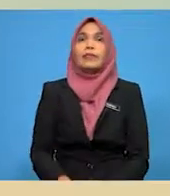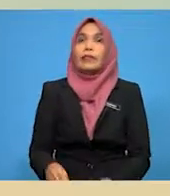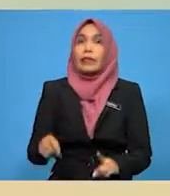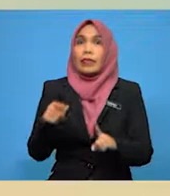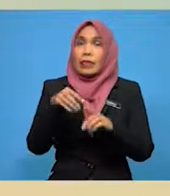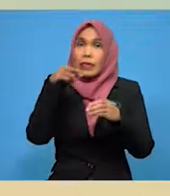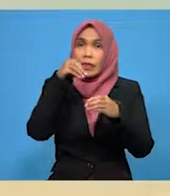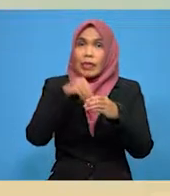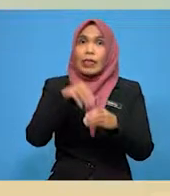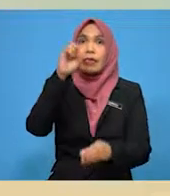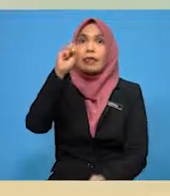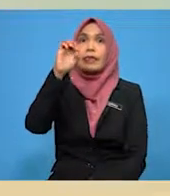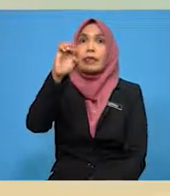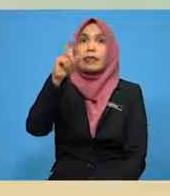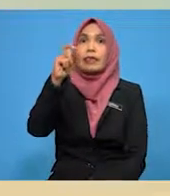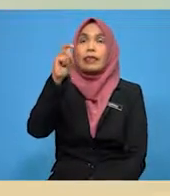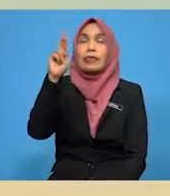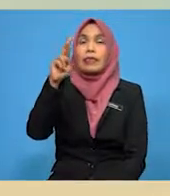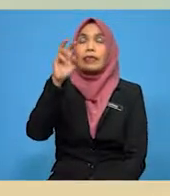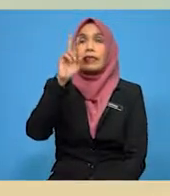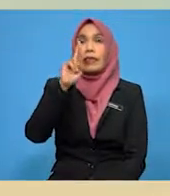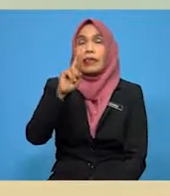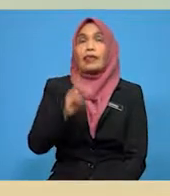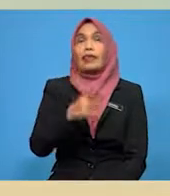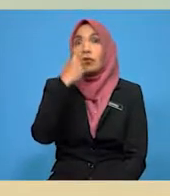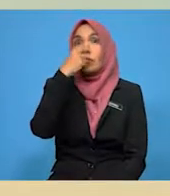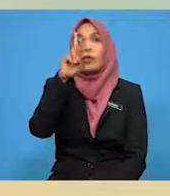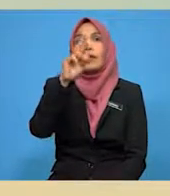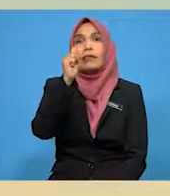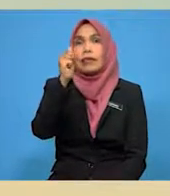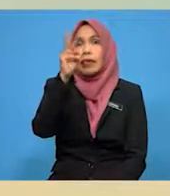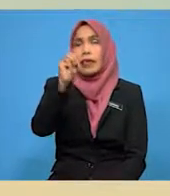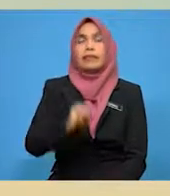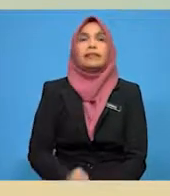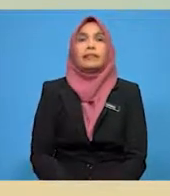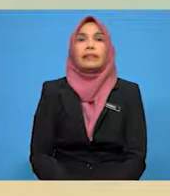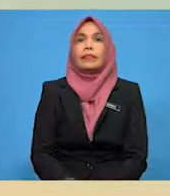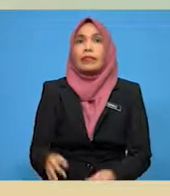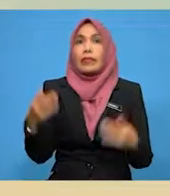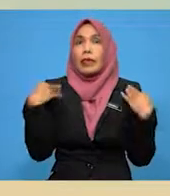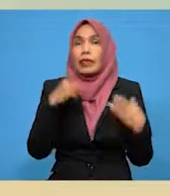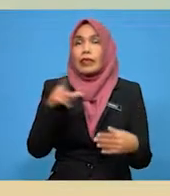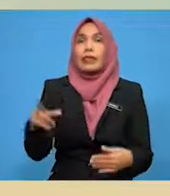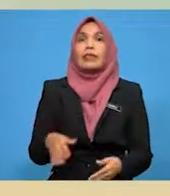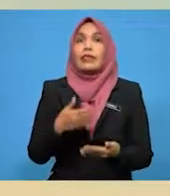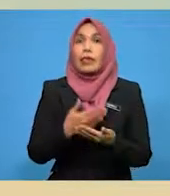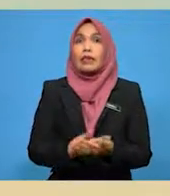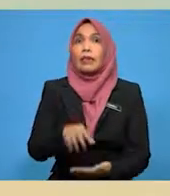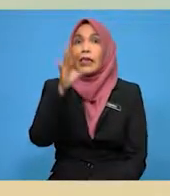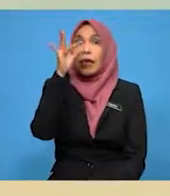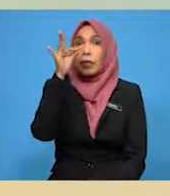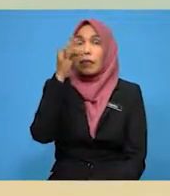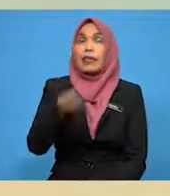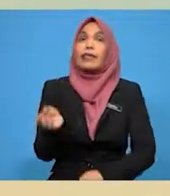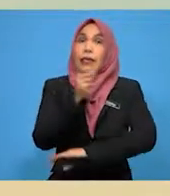dalam setter untuk pengeraman, dan proses pengeraman telur tetasan di dalam setter adalah selama 18